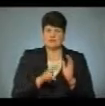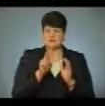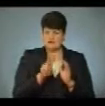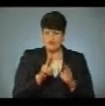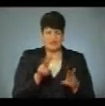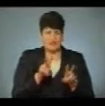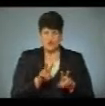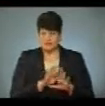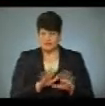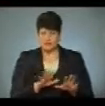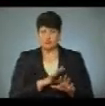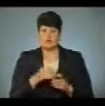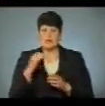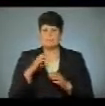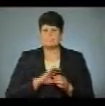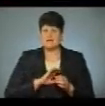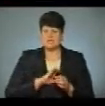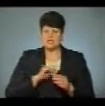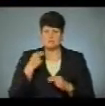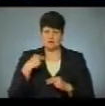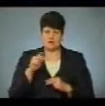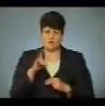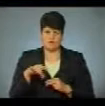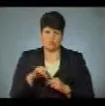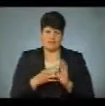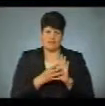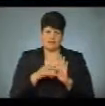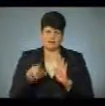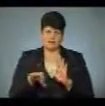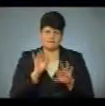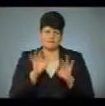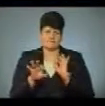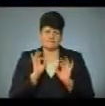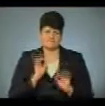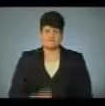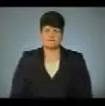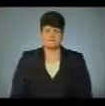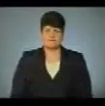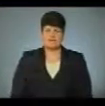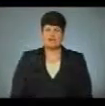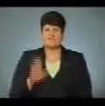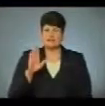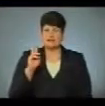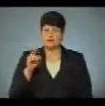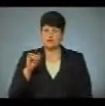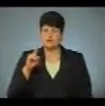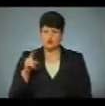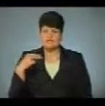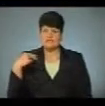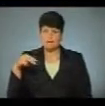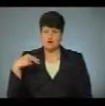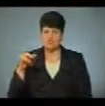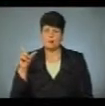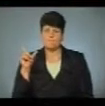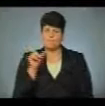що була медаль чемпіонату Європи, тому 9 чоловік відібралися. Владислав Кузько з Запоріжжя поїде на чемпіонат світу з